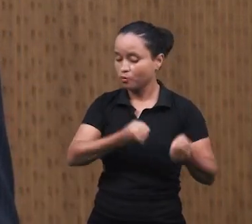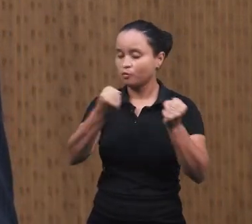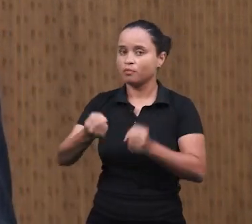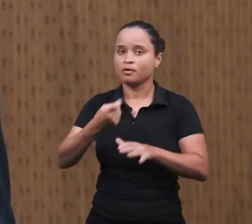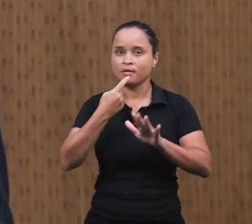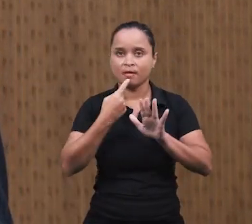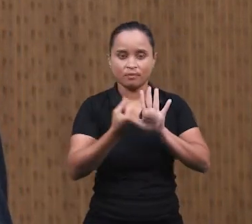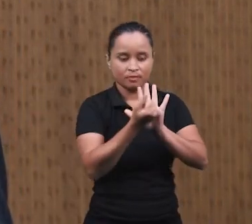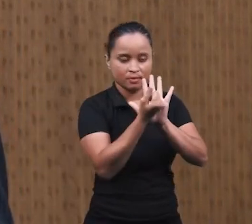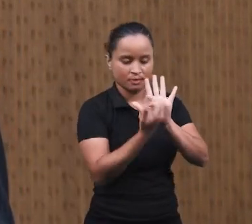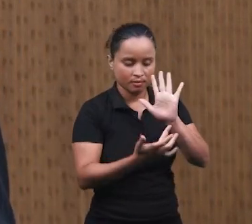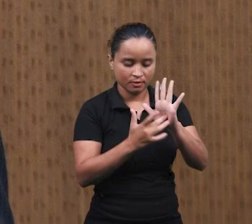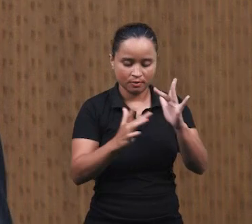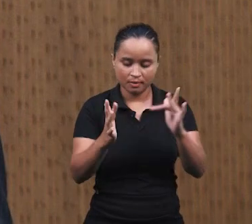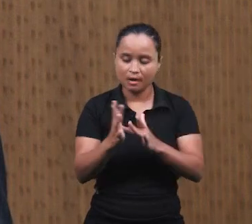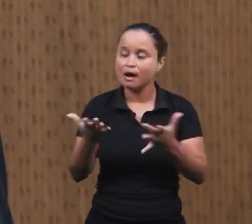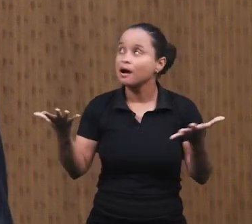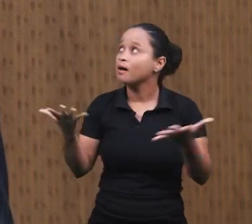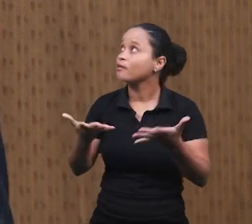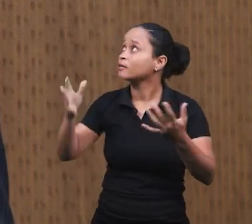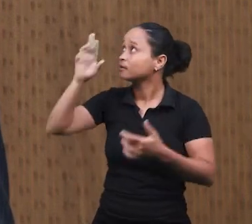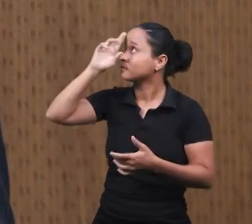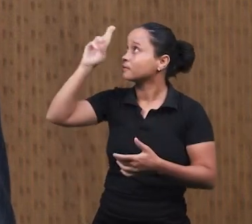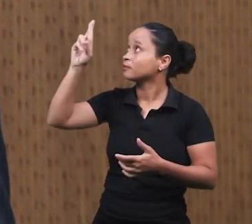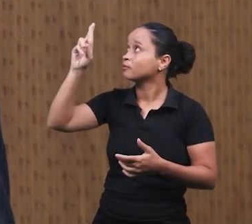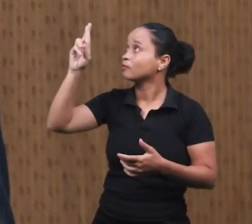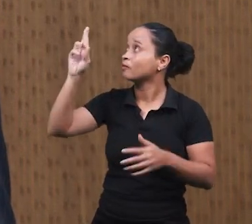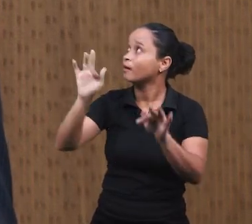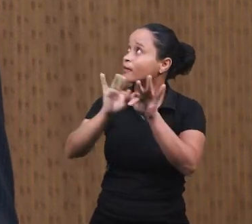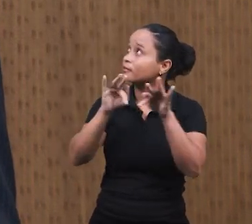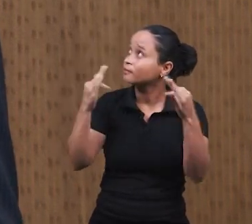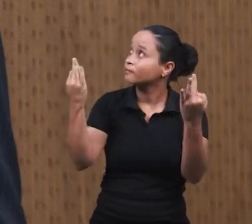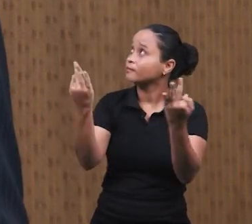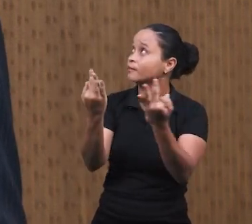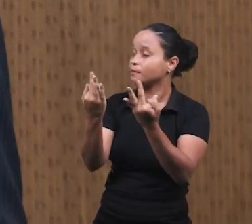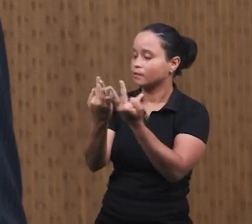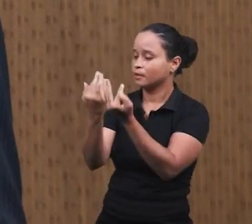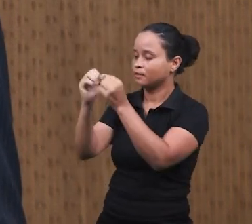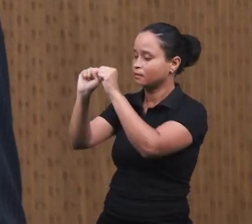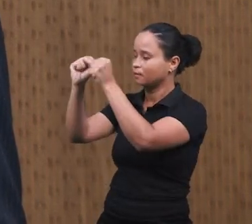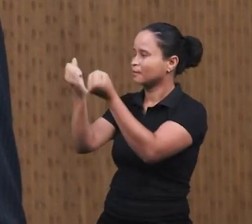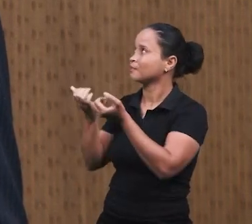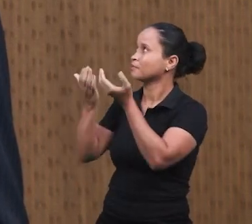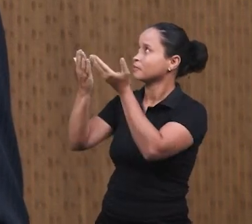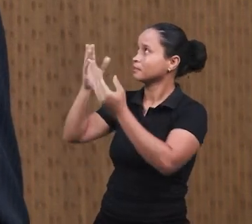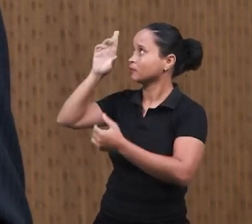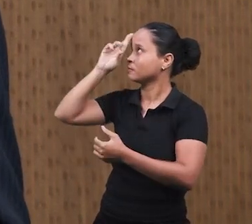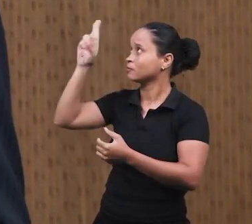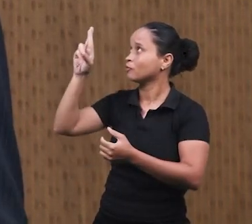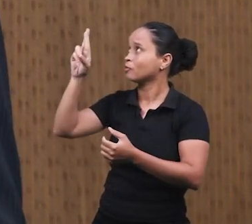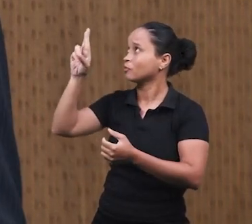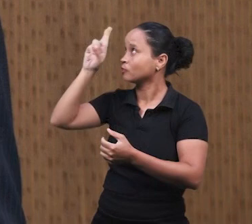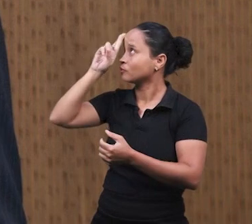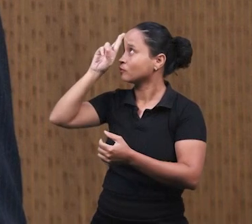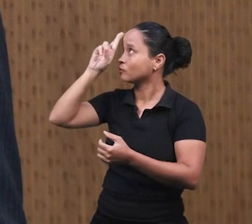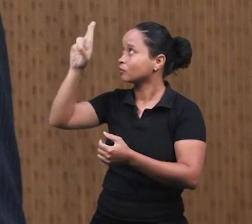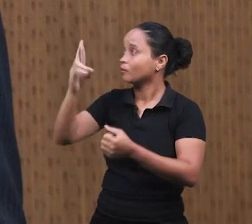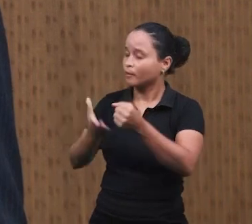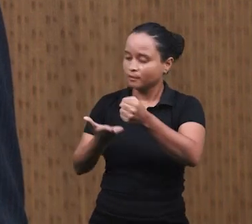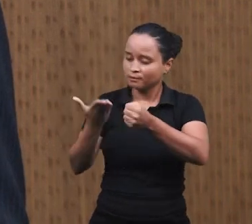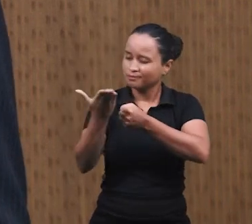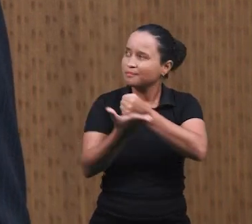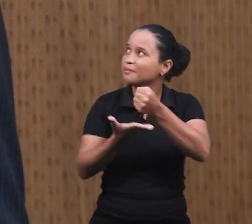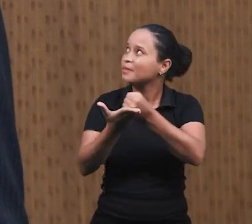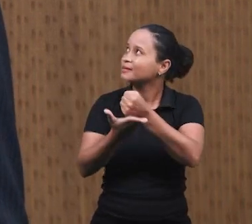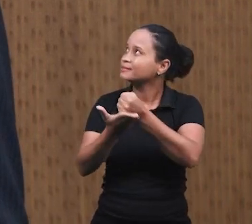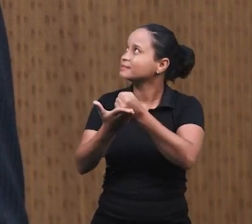de Jésus. Et nous mettons au Seigneur toutes les familles. Assurer les familles en ce moment en